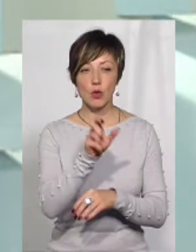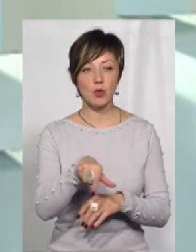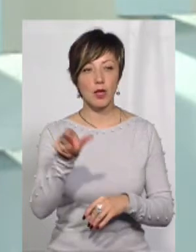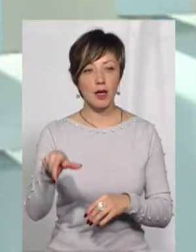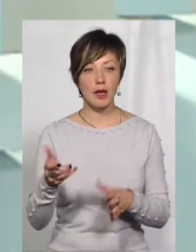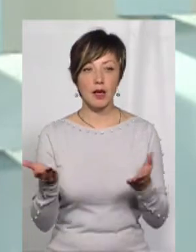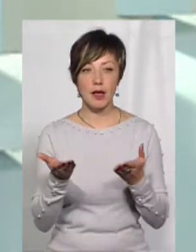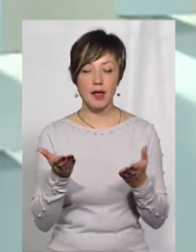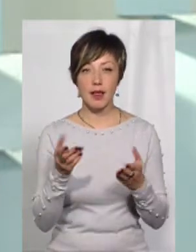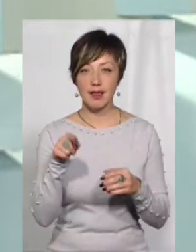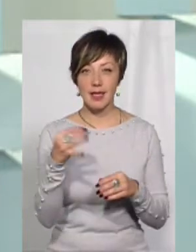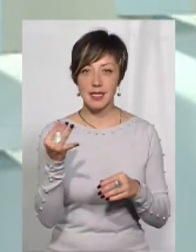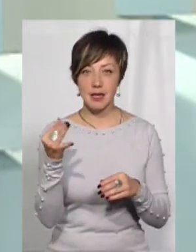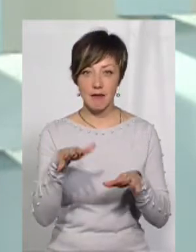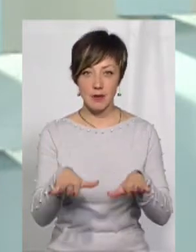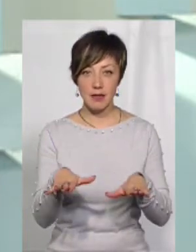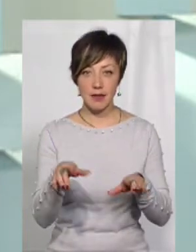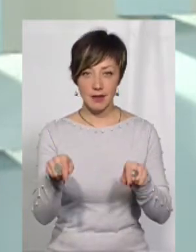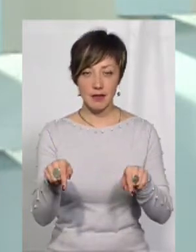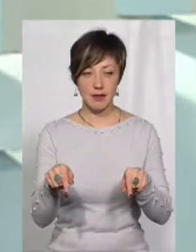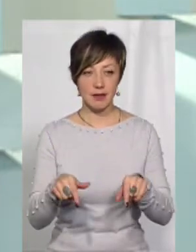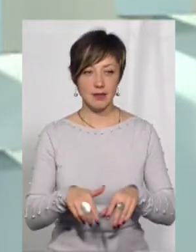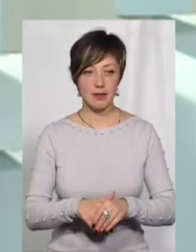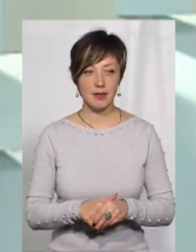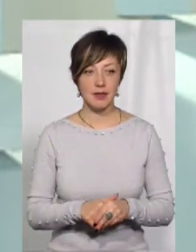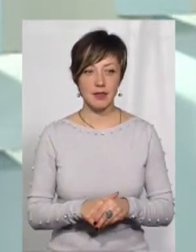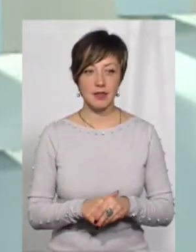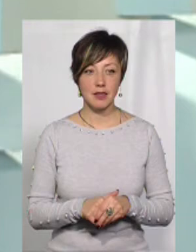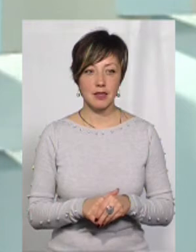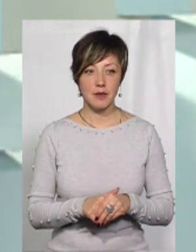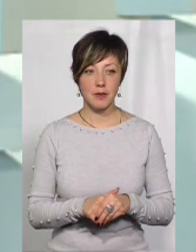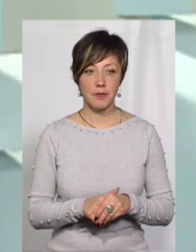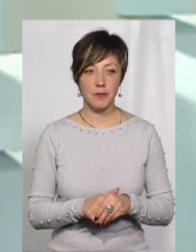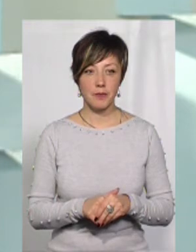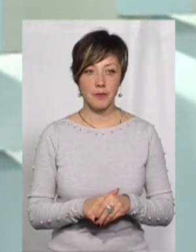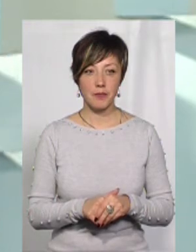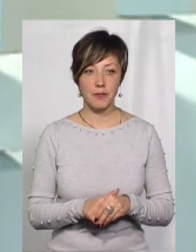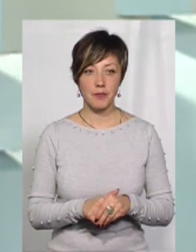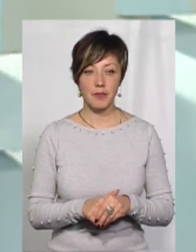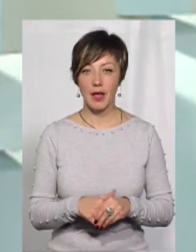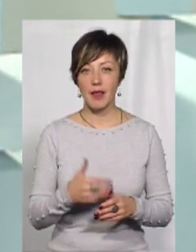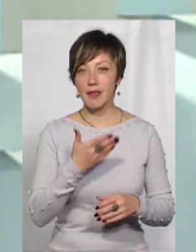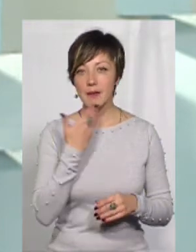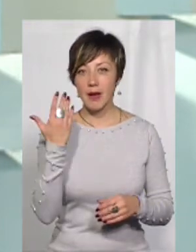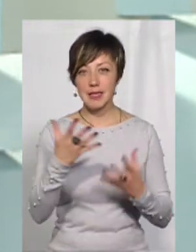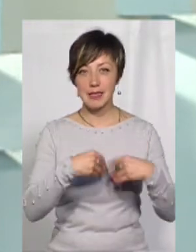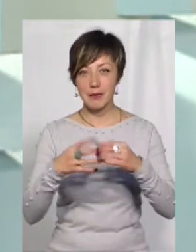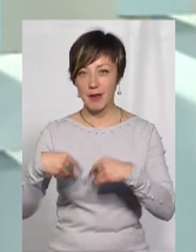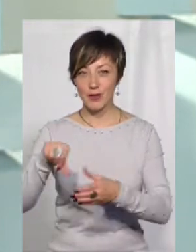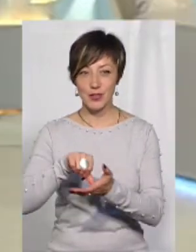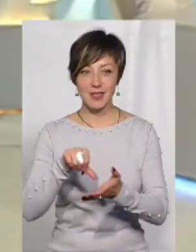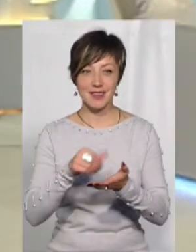людей, які не зацікавлені, в яких немає, ну, з їхніх сімей